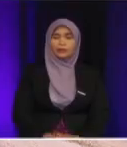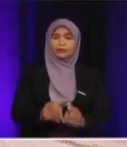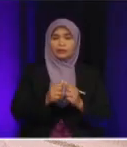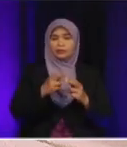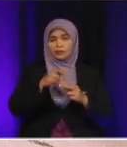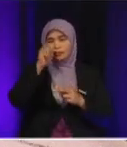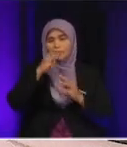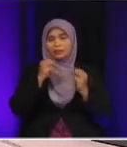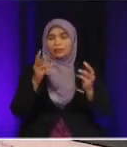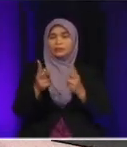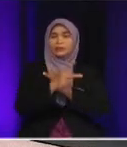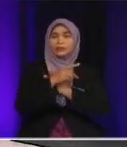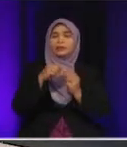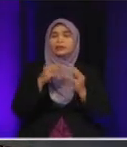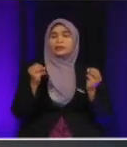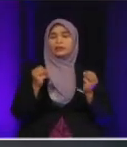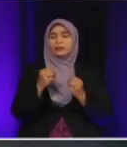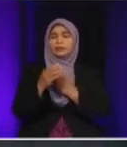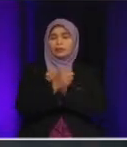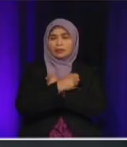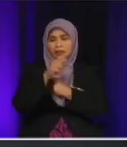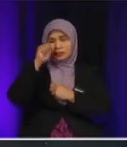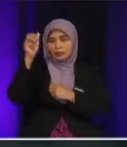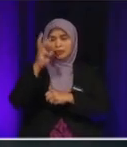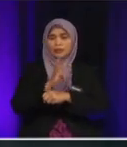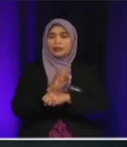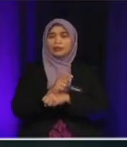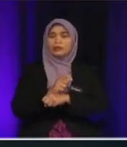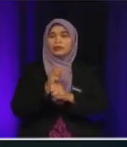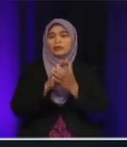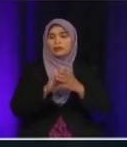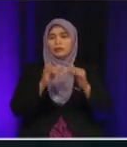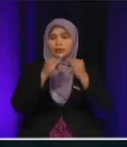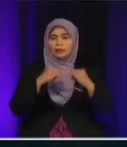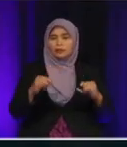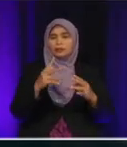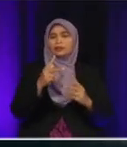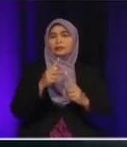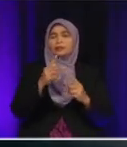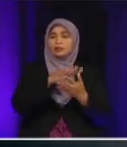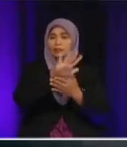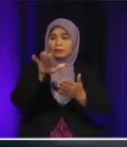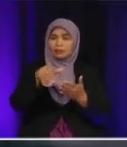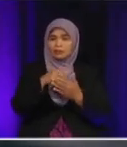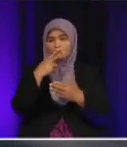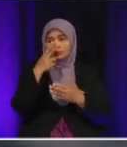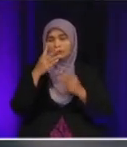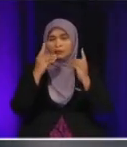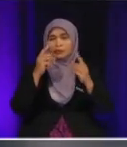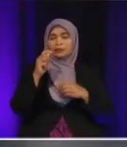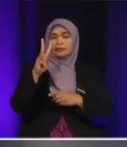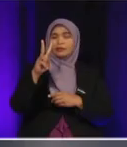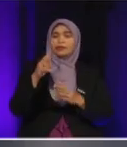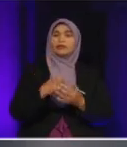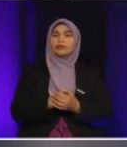Assalamualaikum warahmatullahi wabarakatuh dan salam sejahtera diucapkan kepada seluruh penonton di Net TV KPM anda bersama